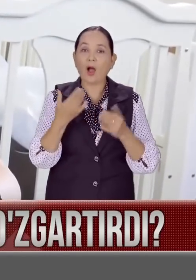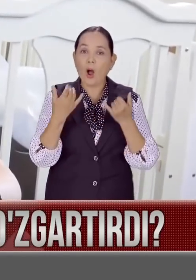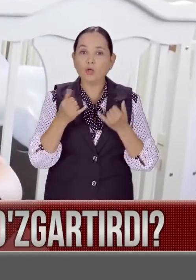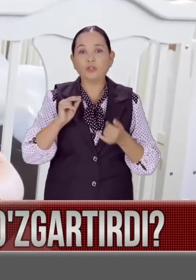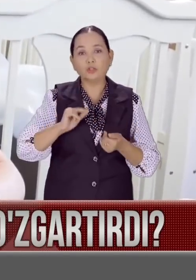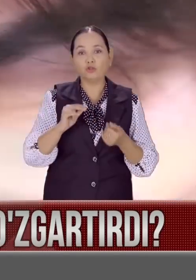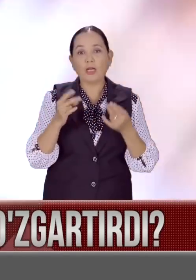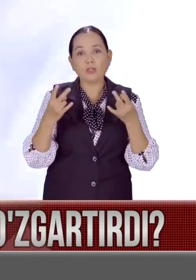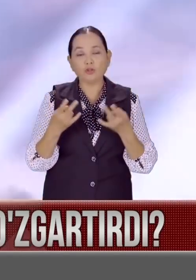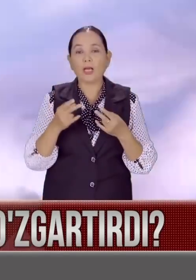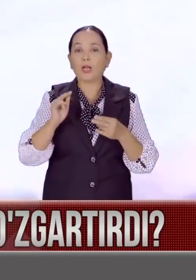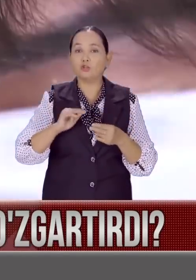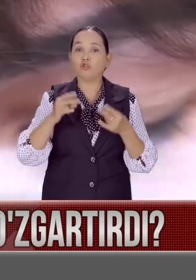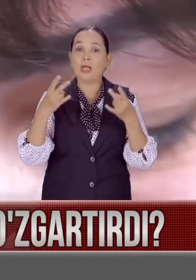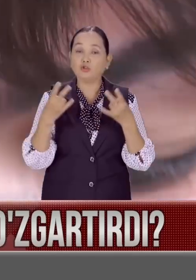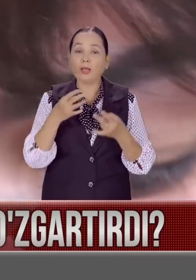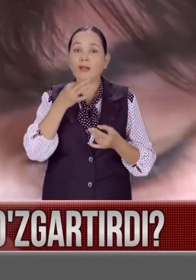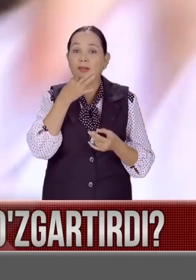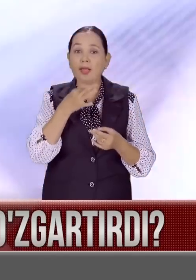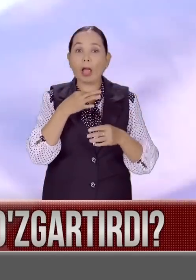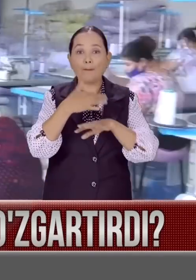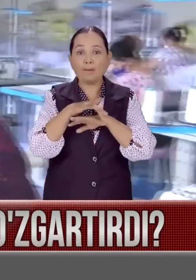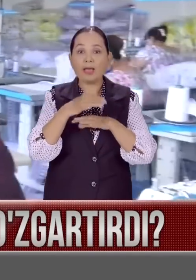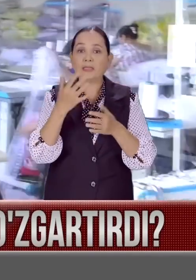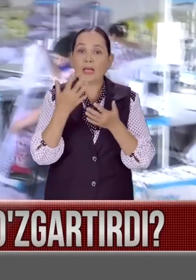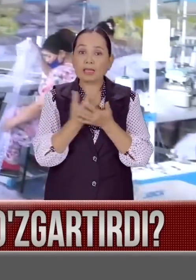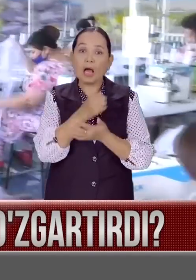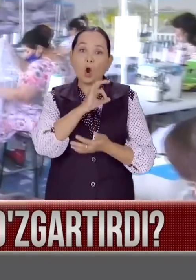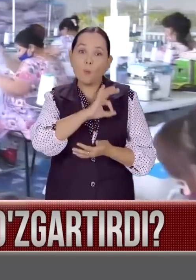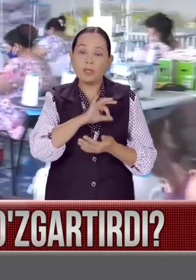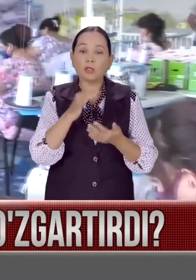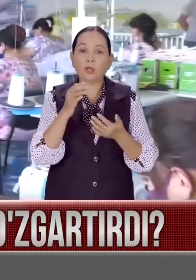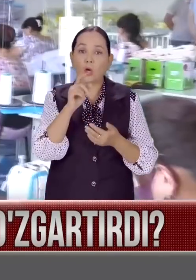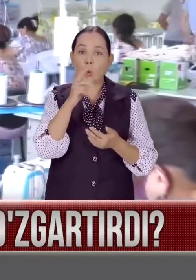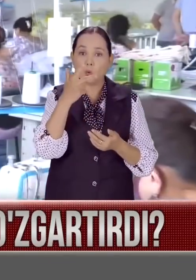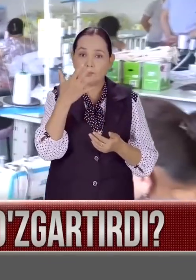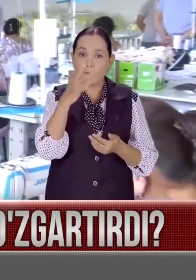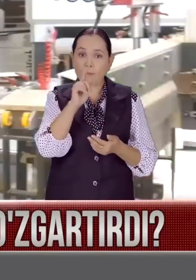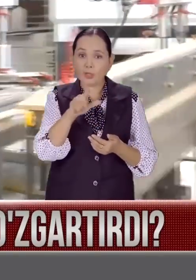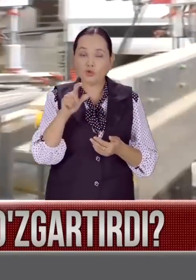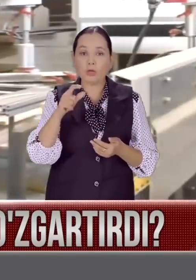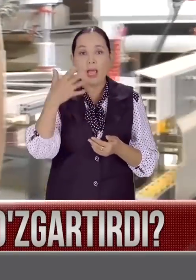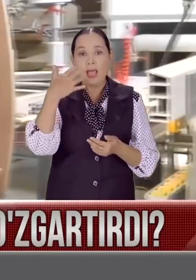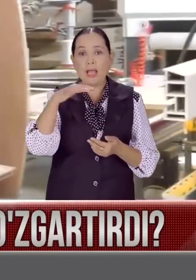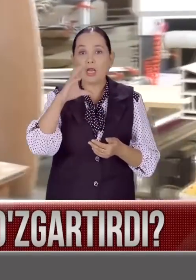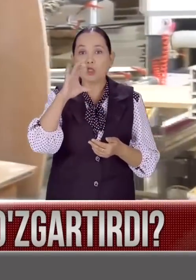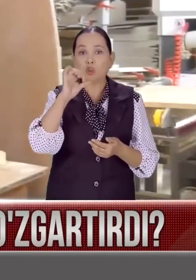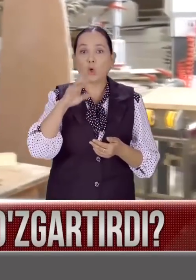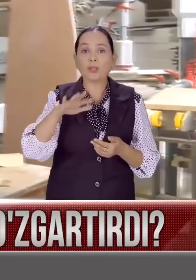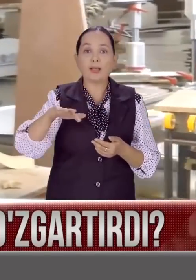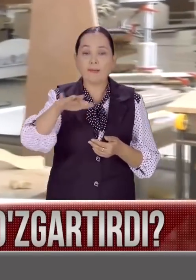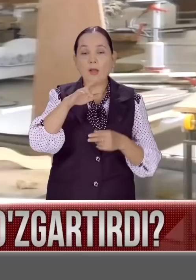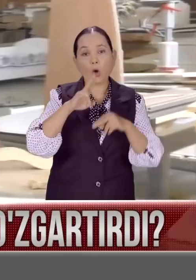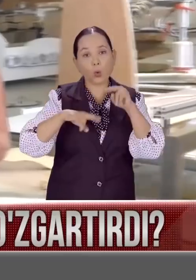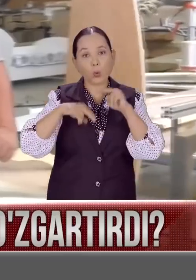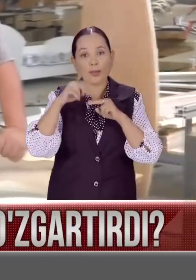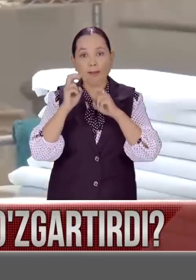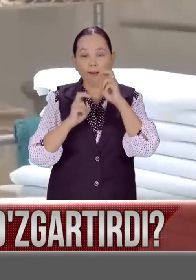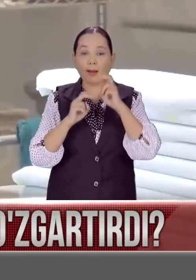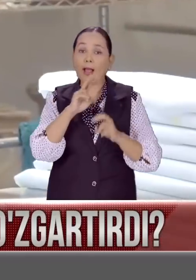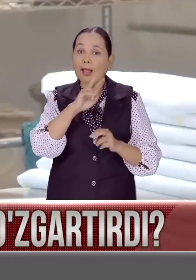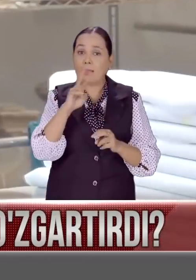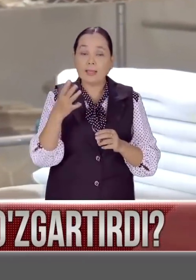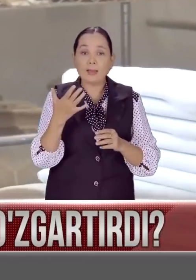Hozir ishlash kerak. Ishlash kerak deya manzildan daromad topayotganlarning soni 35 nafar. 50 sotix yer maydonida qurilgan korxonada